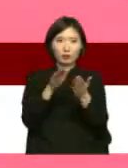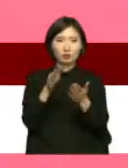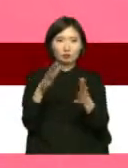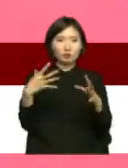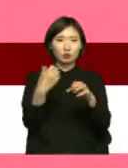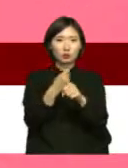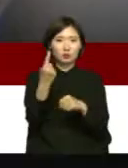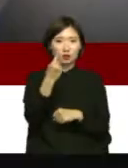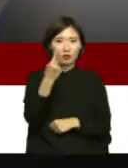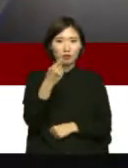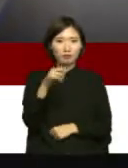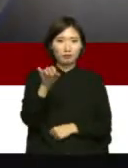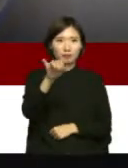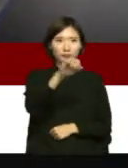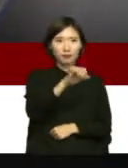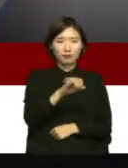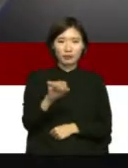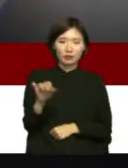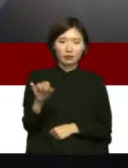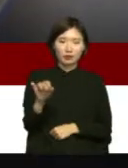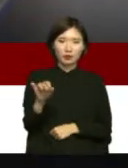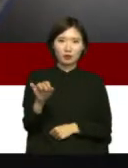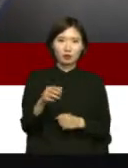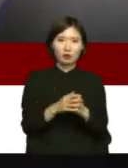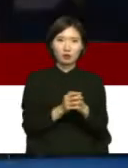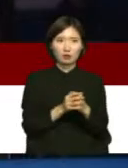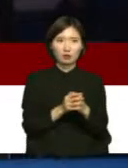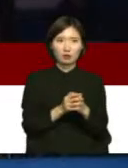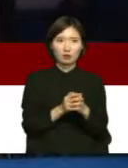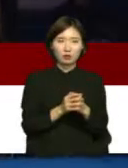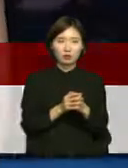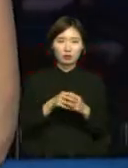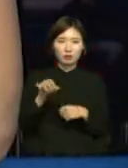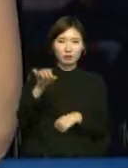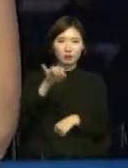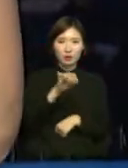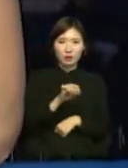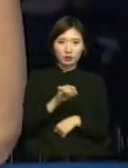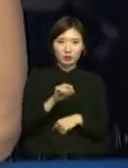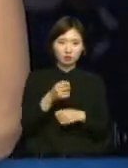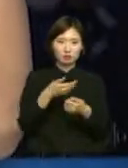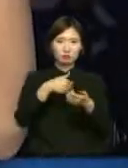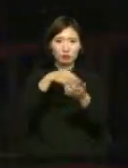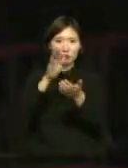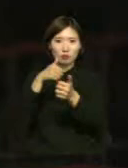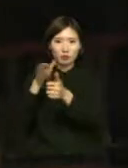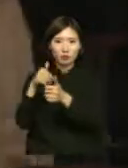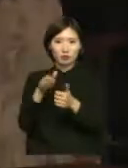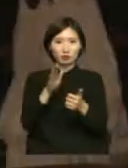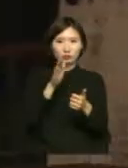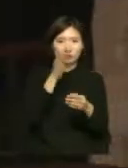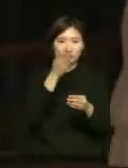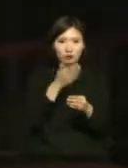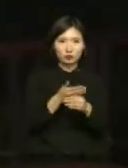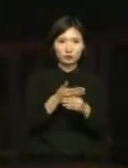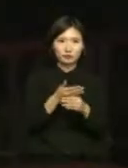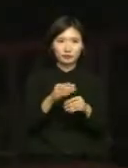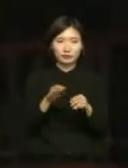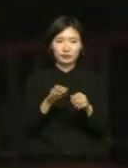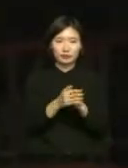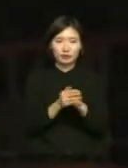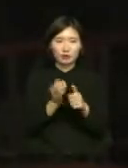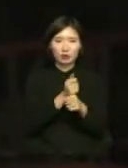마리 공원의 인공 증식 짱 에서 9회 자란 성충을 방사하고 있습니다 특히 방사 행사에는